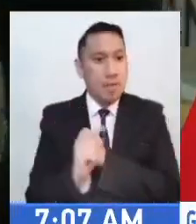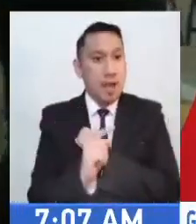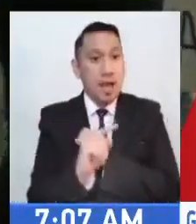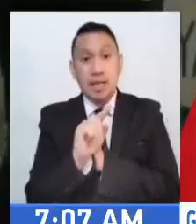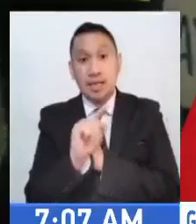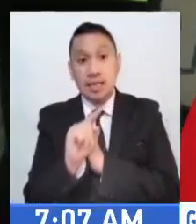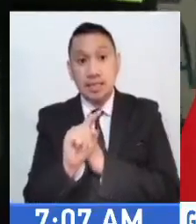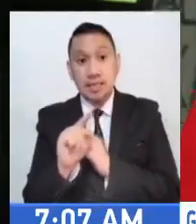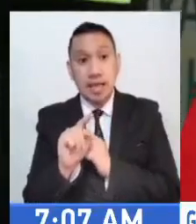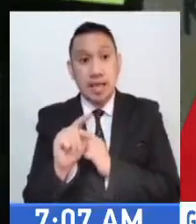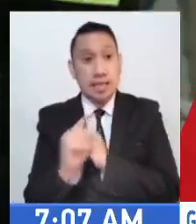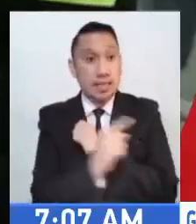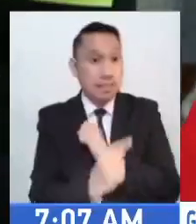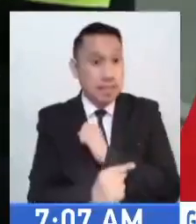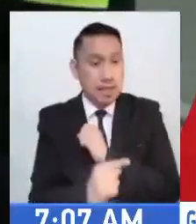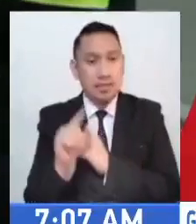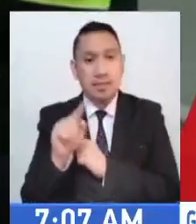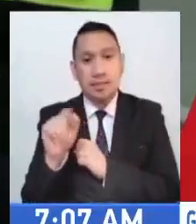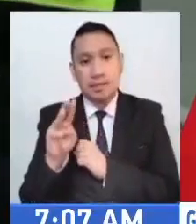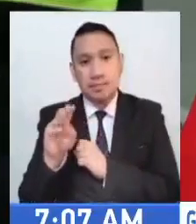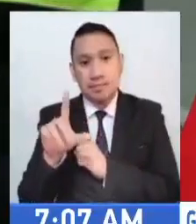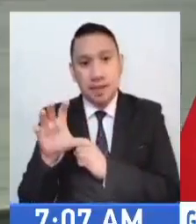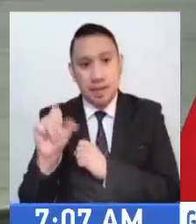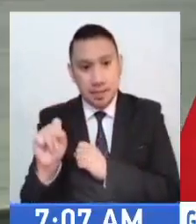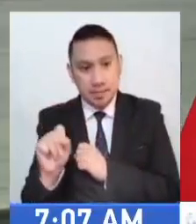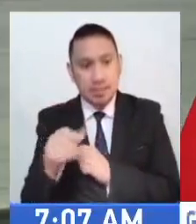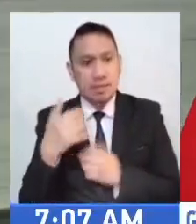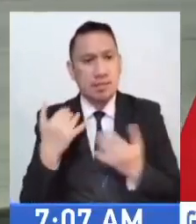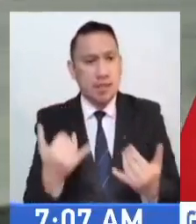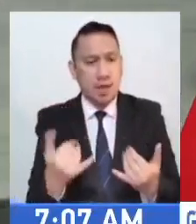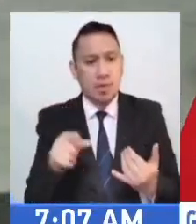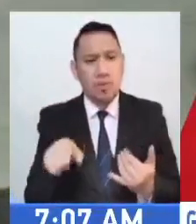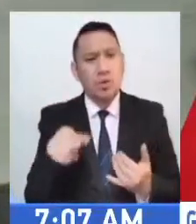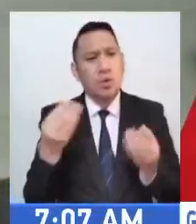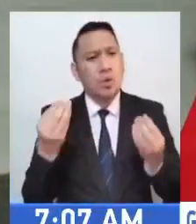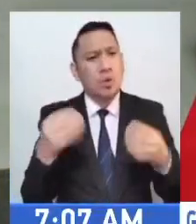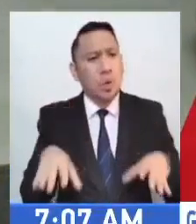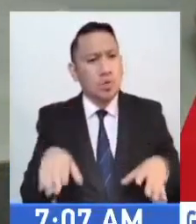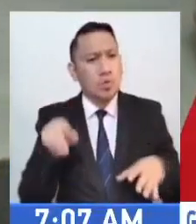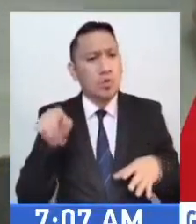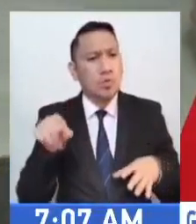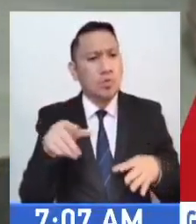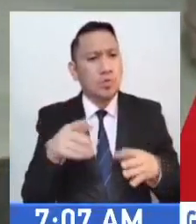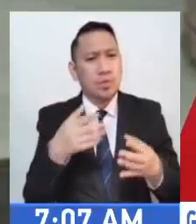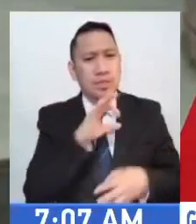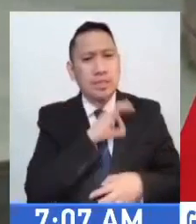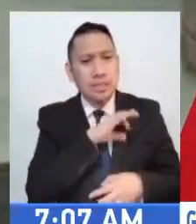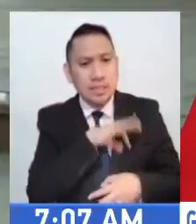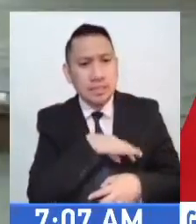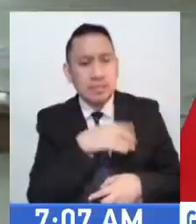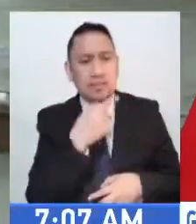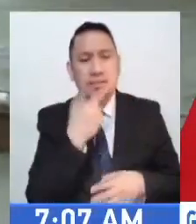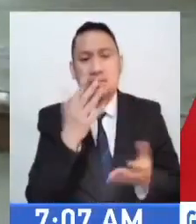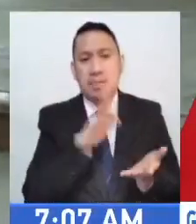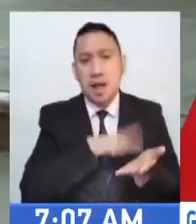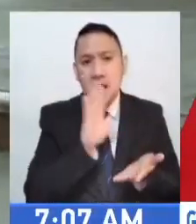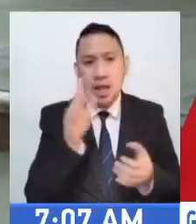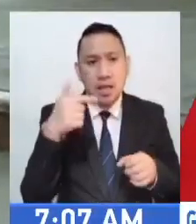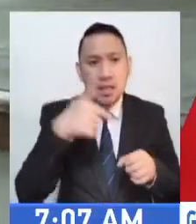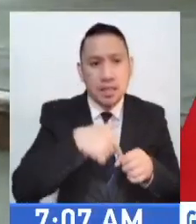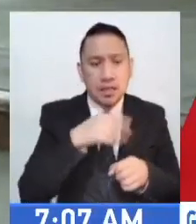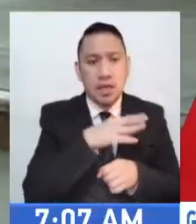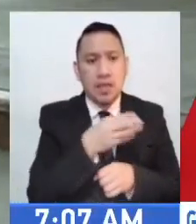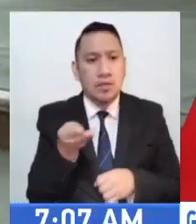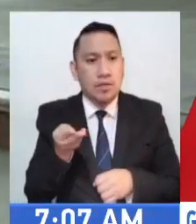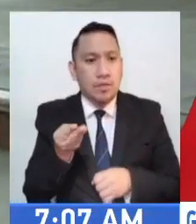na si Ron de Los Angeles, nalulugi na raw ang mga mangingisda sa Masinloc dahil mahal na nga ang gasolina, konti pa ang nauuwi nilang huli. Sabi